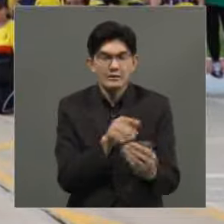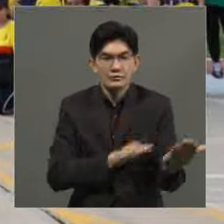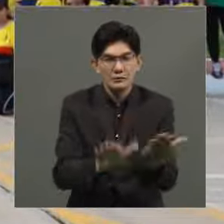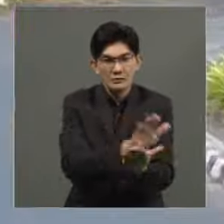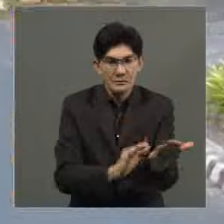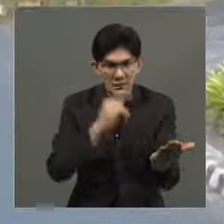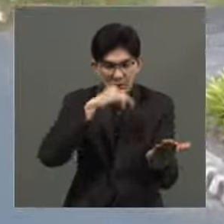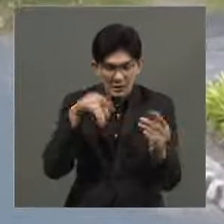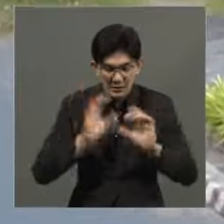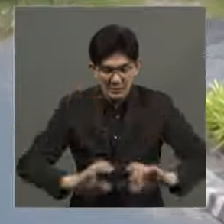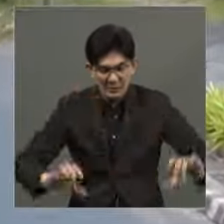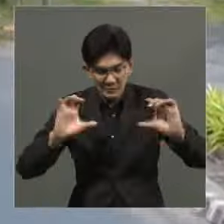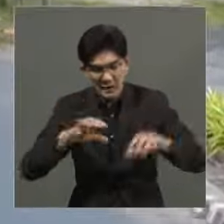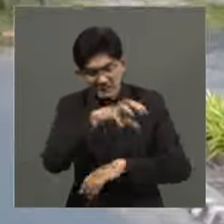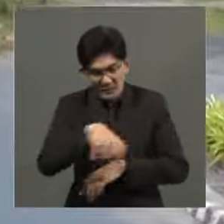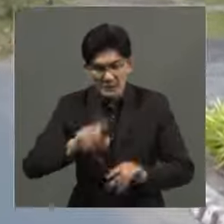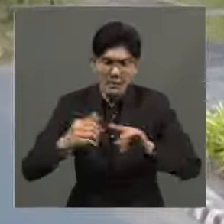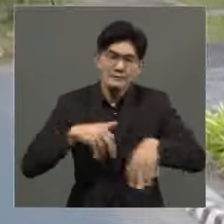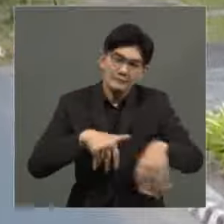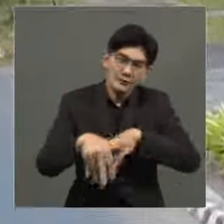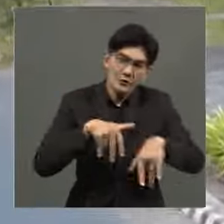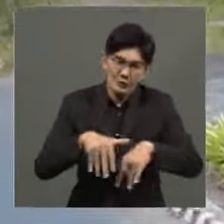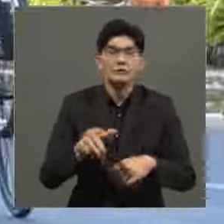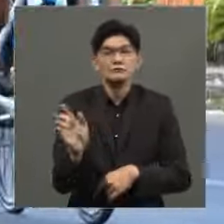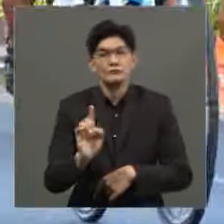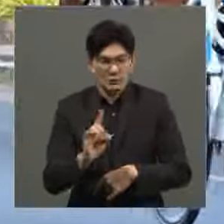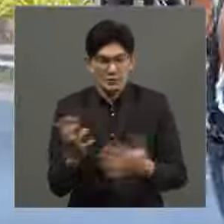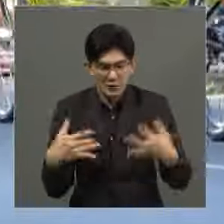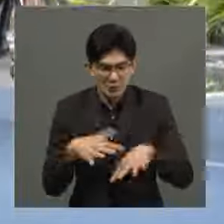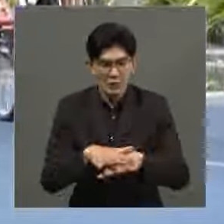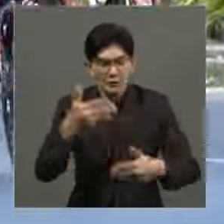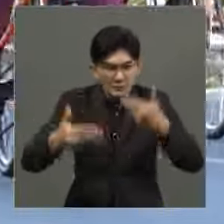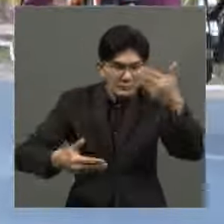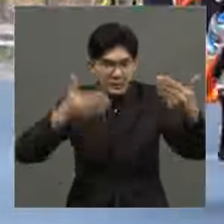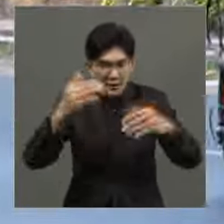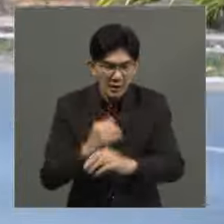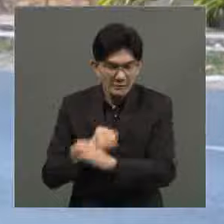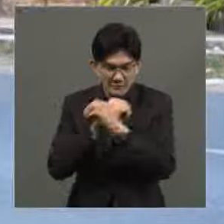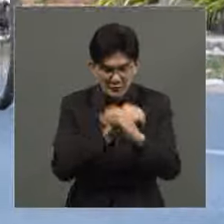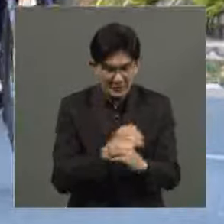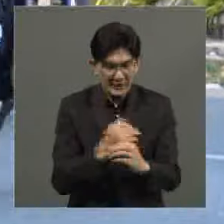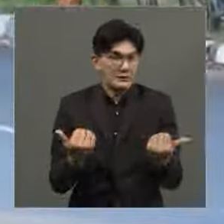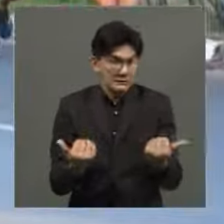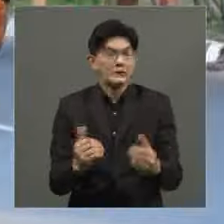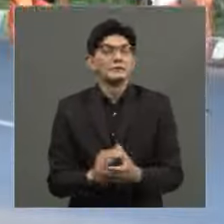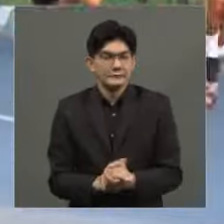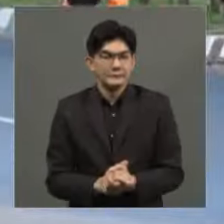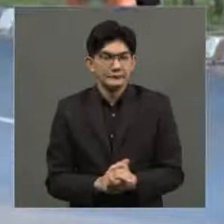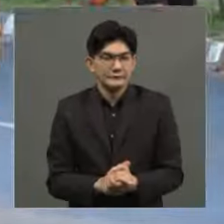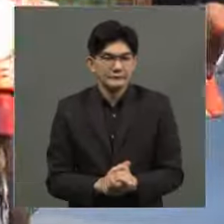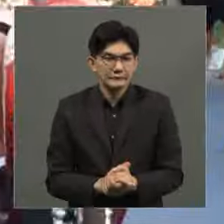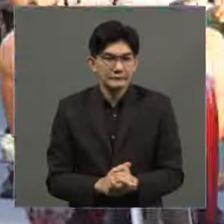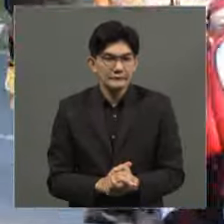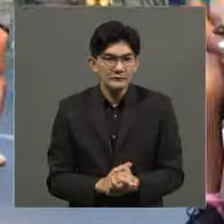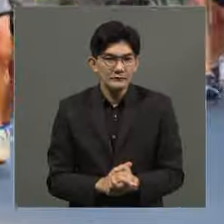ภาคส่วนภาครัฐภาคเอกชนองค์กรต่างๆประชาชนก็ร่วมกิจกรรมเดินวิ่งปั่นป้องกันอัมพาตครั้งที่ 10กันอย่างคึกคักนะครับ